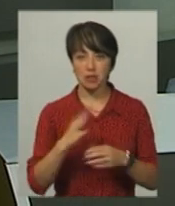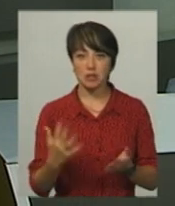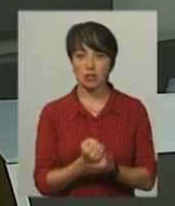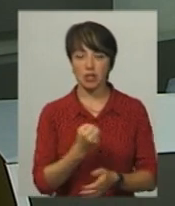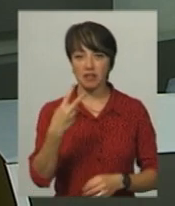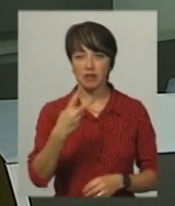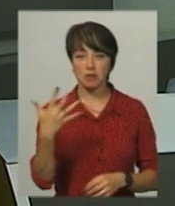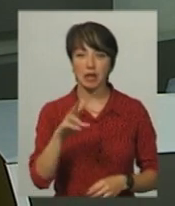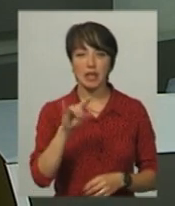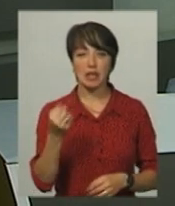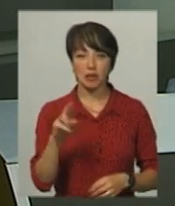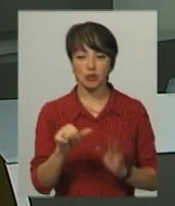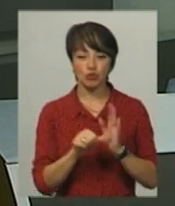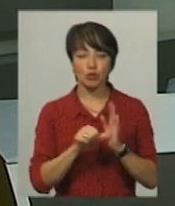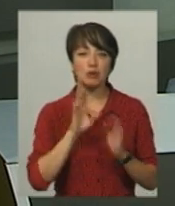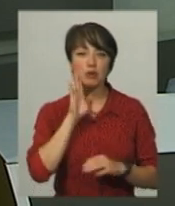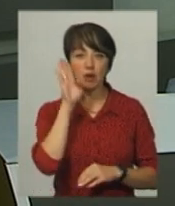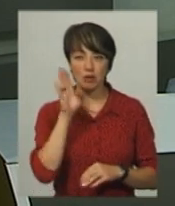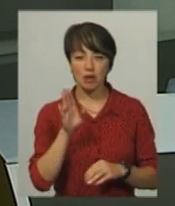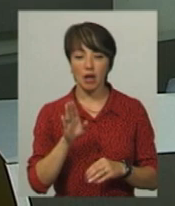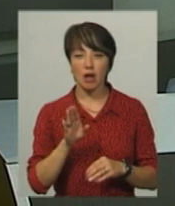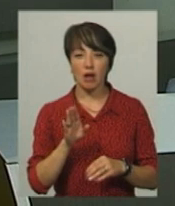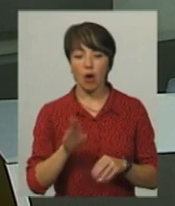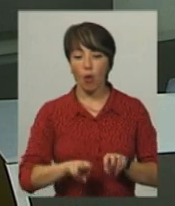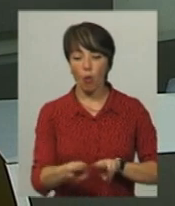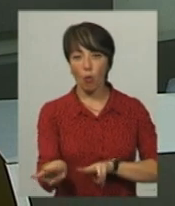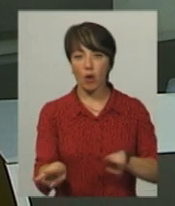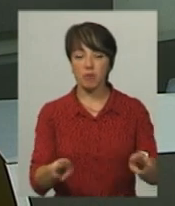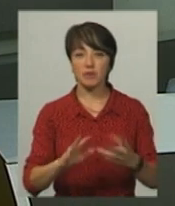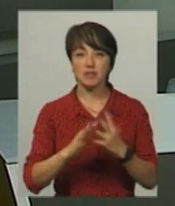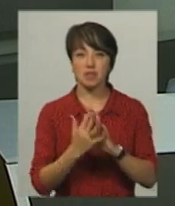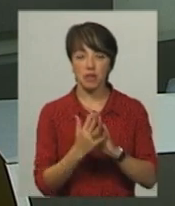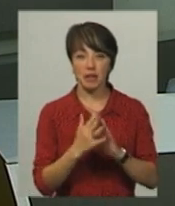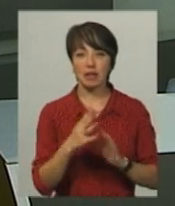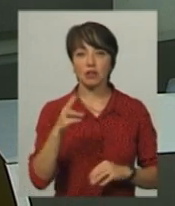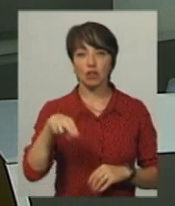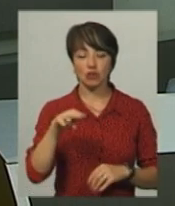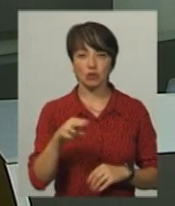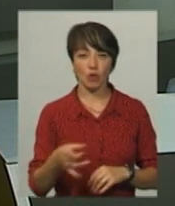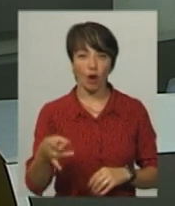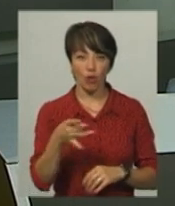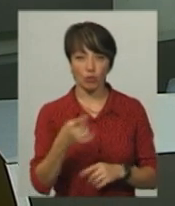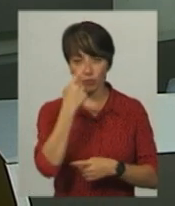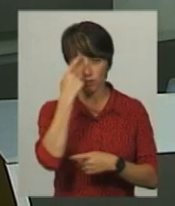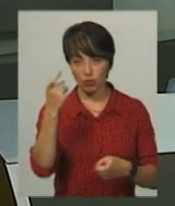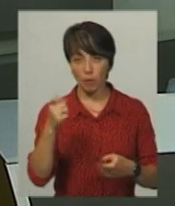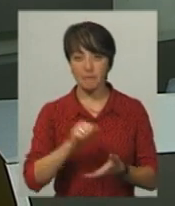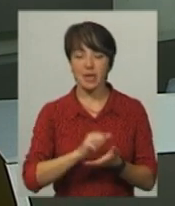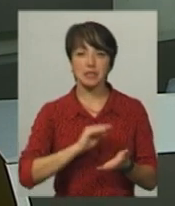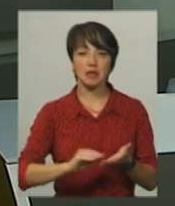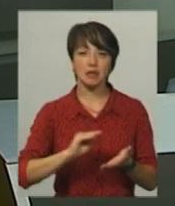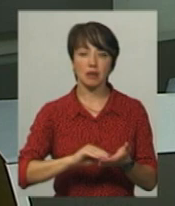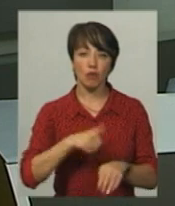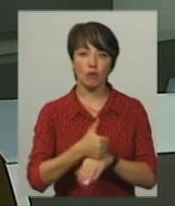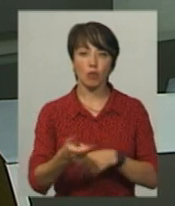знайшли 25 липня в 6-й ранку між залізничними коліями в селі Волоське Дражнянського району. Про це повідомила прес-секретар